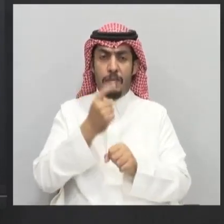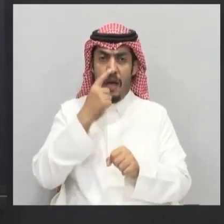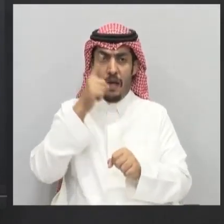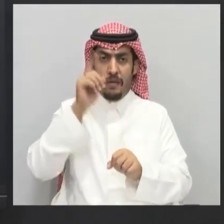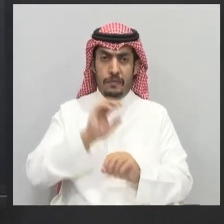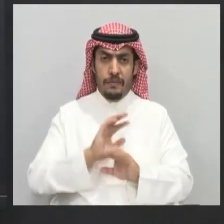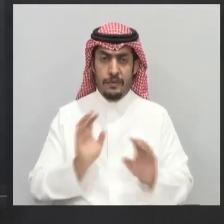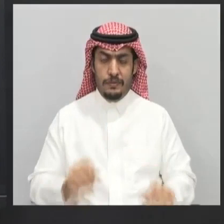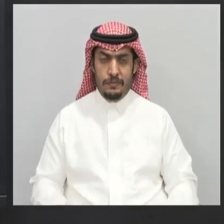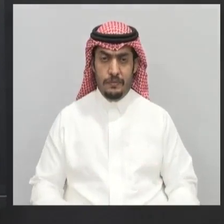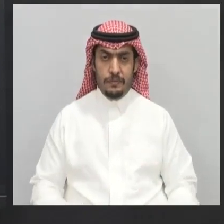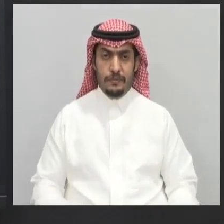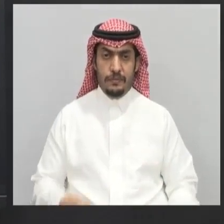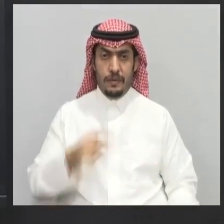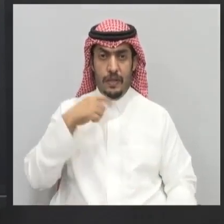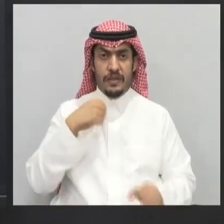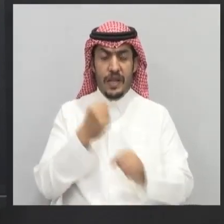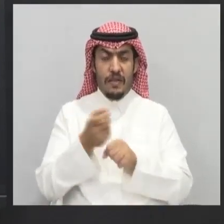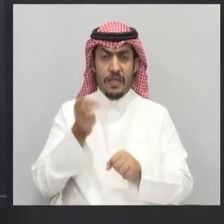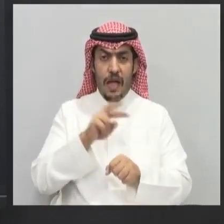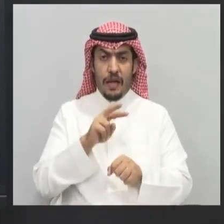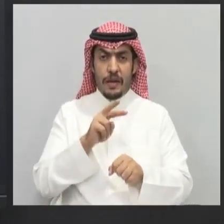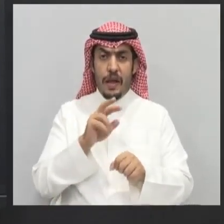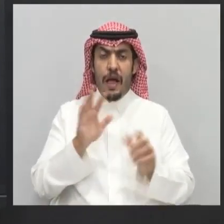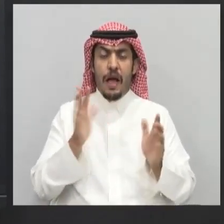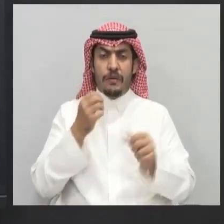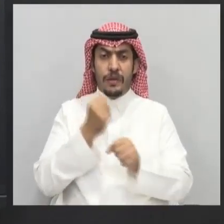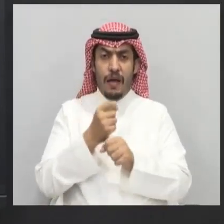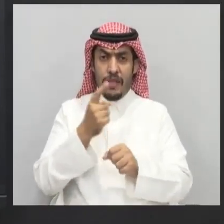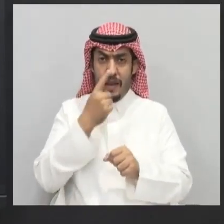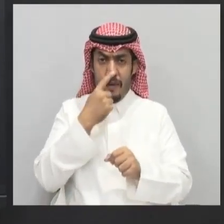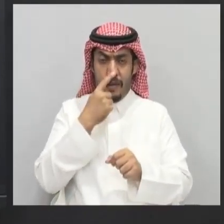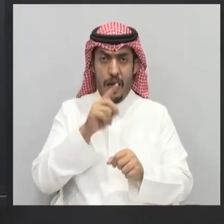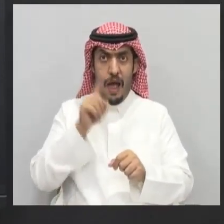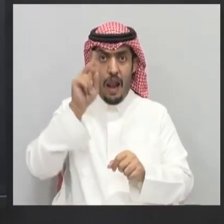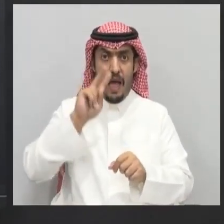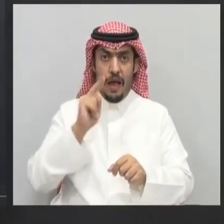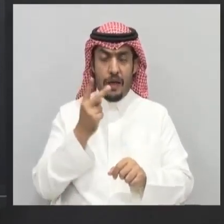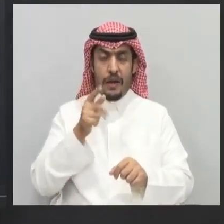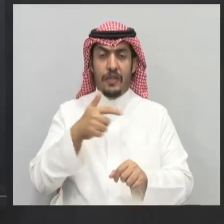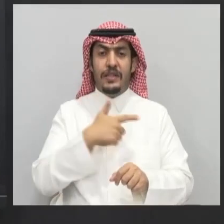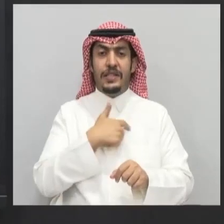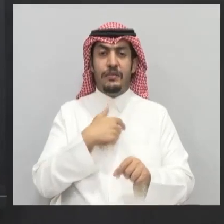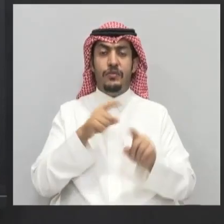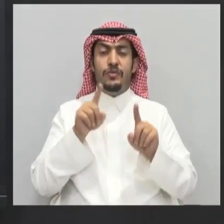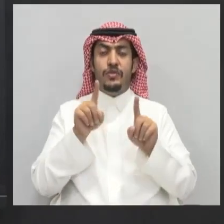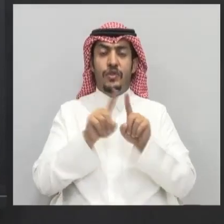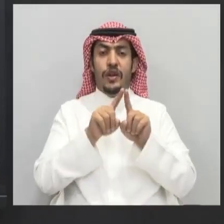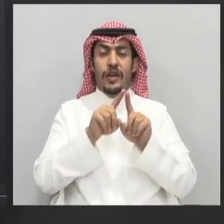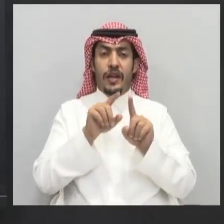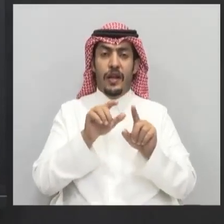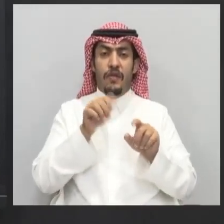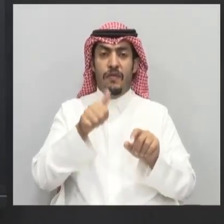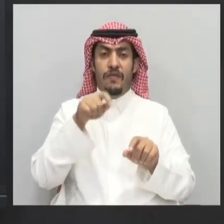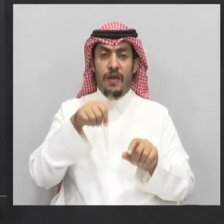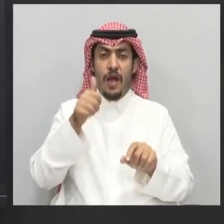الله بافعال العباد فلو صرفت شيئا وجعلت شيئا من هذه العباده لغير الله سمي شركا في الالوهيه سمي